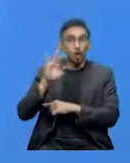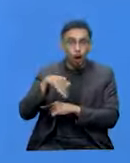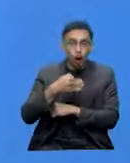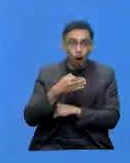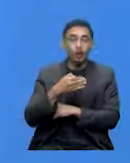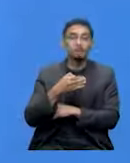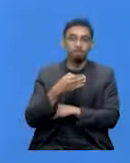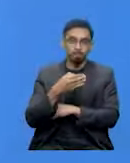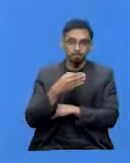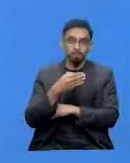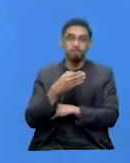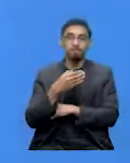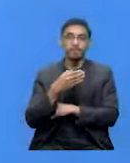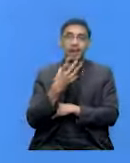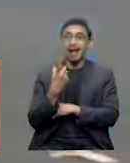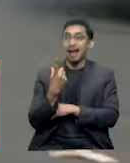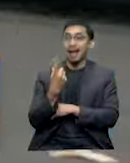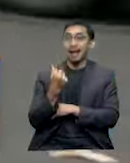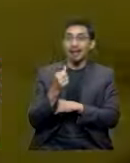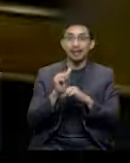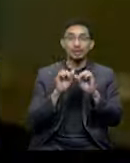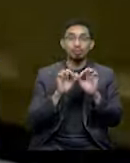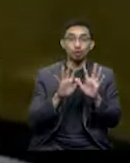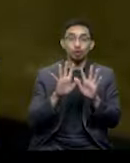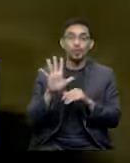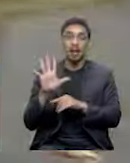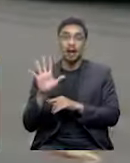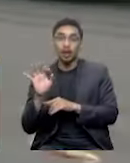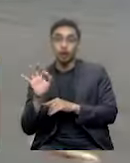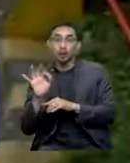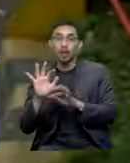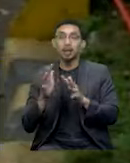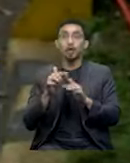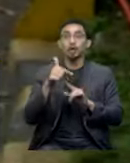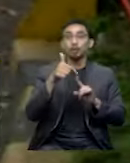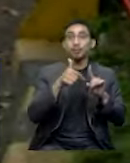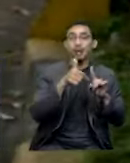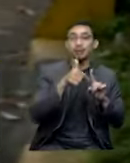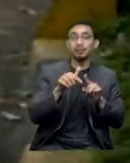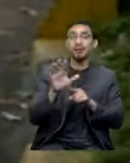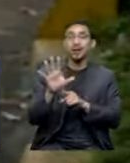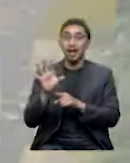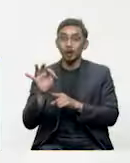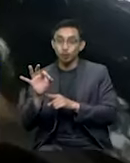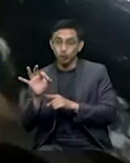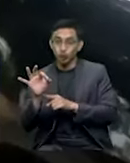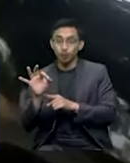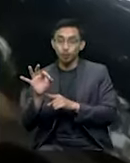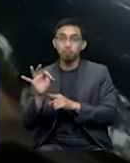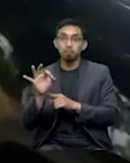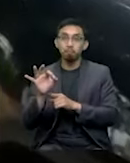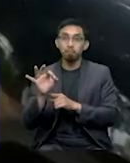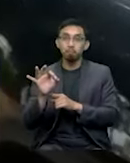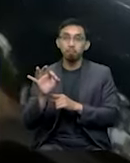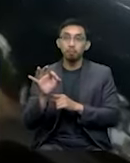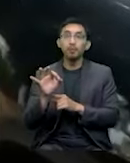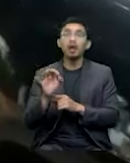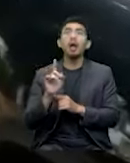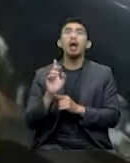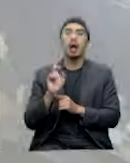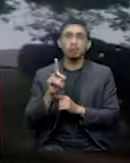berlaku saat ini Rp10.500 hingga Rp17.500. Ya kalau naik sih gak apa-apa,